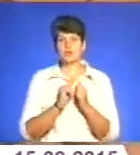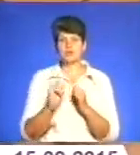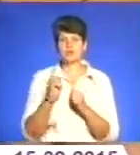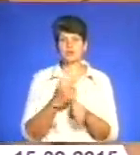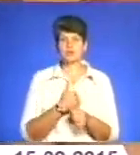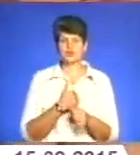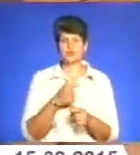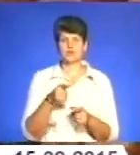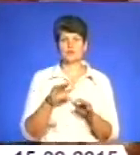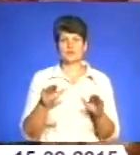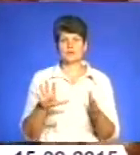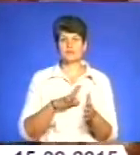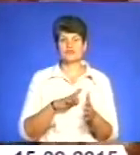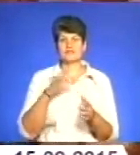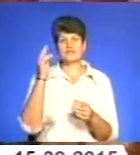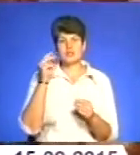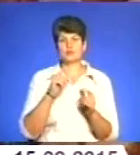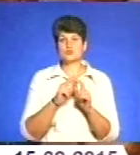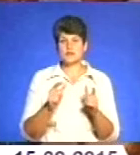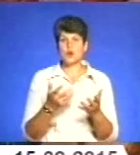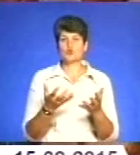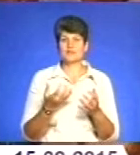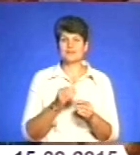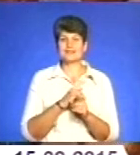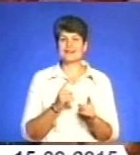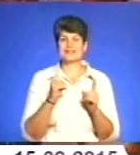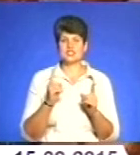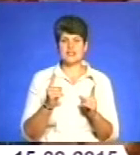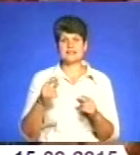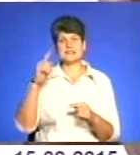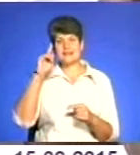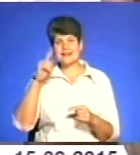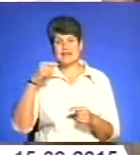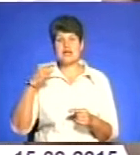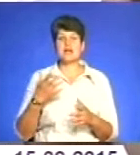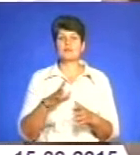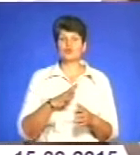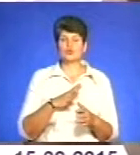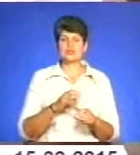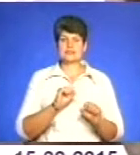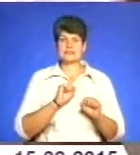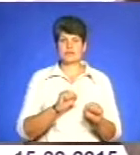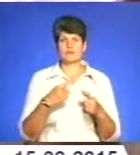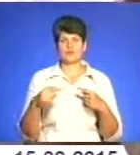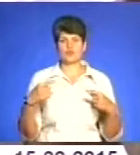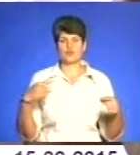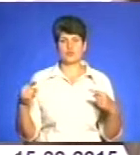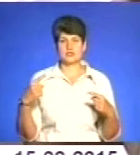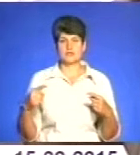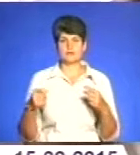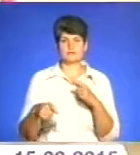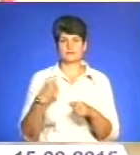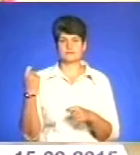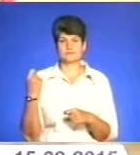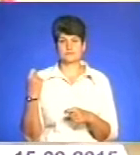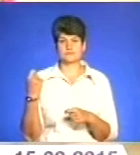малеча знаходилась у навчальному закладі, отримувала не лише знання та вміння, а й була захищена від будь-яких злочинних